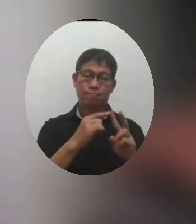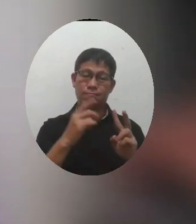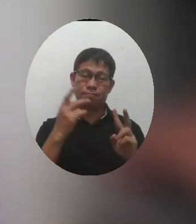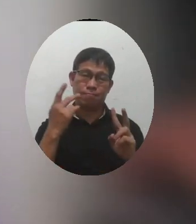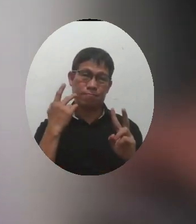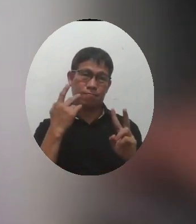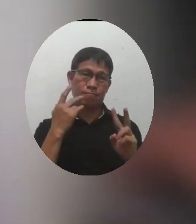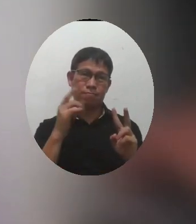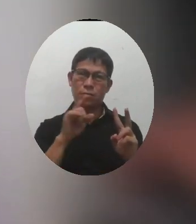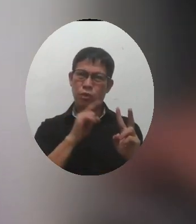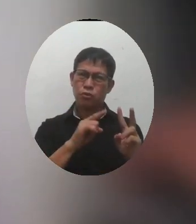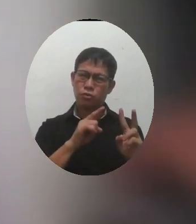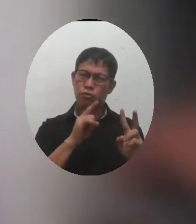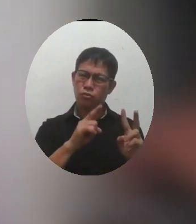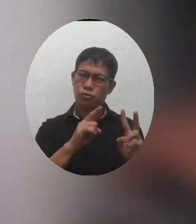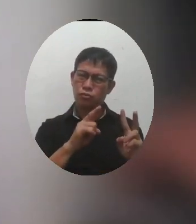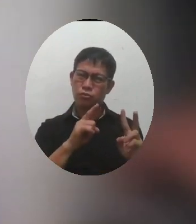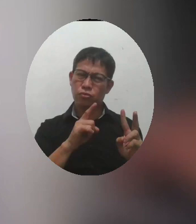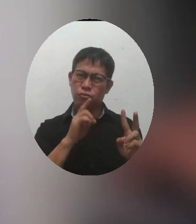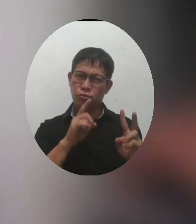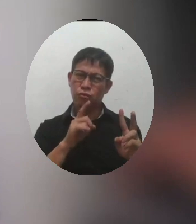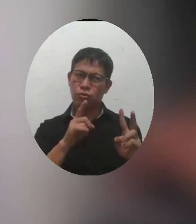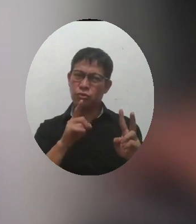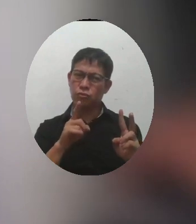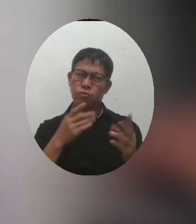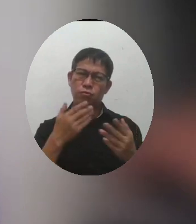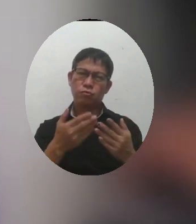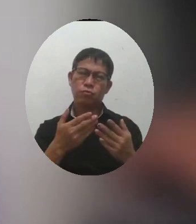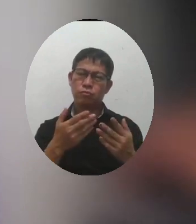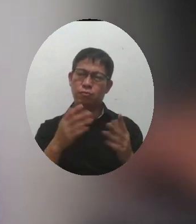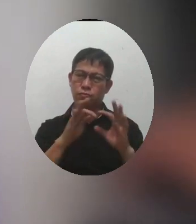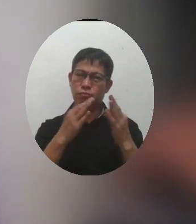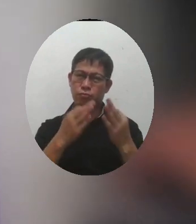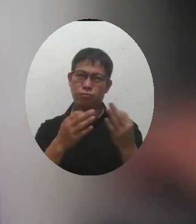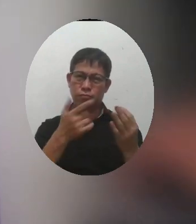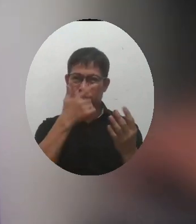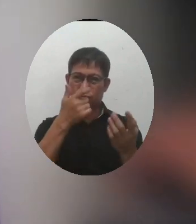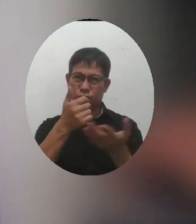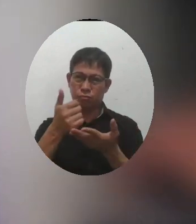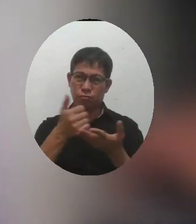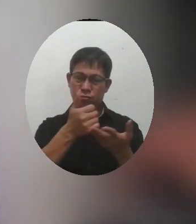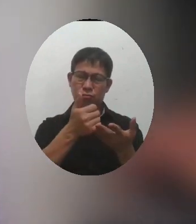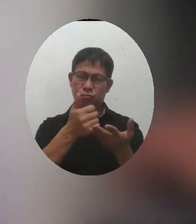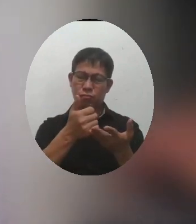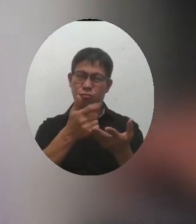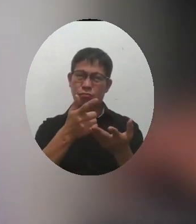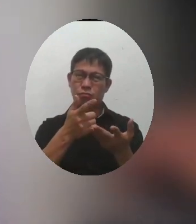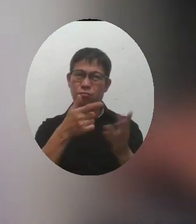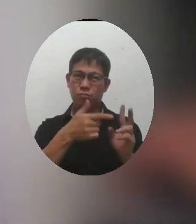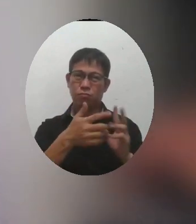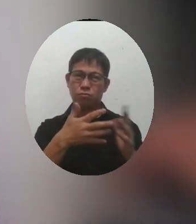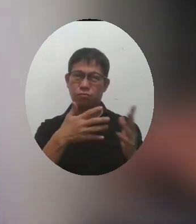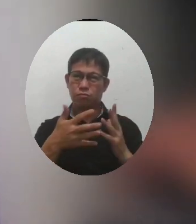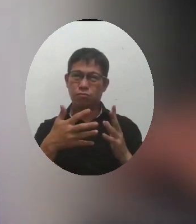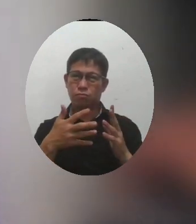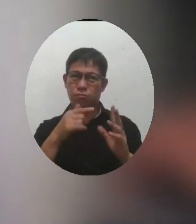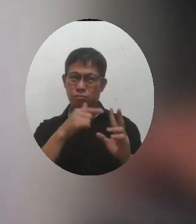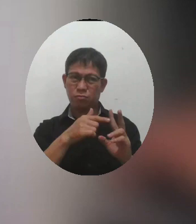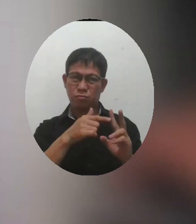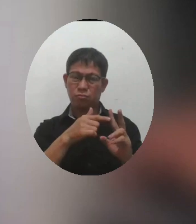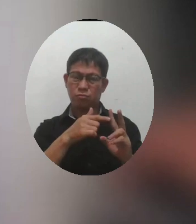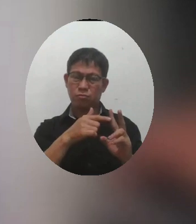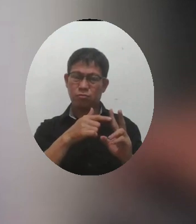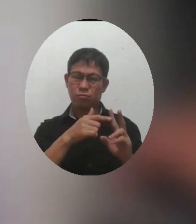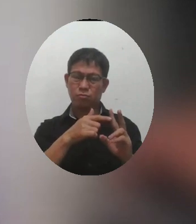natin huwaran ng kanilang pamilya sa pagtutulungan nila sa isa't isa. Binigyan man sila ng miracle baby, hindi sila naghihintay